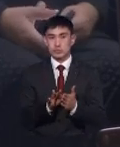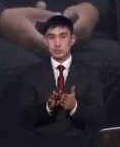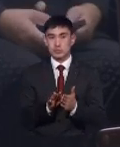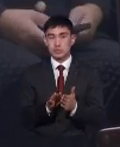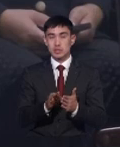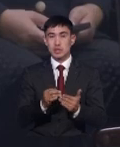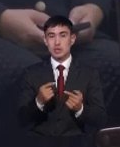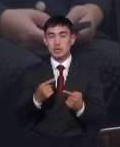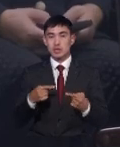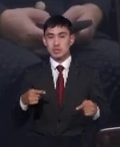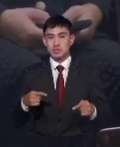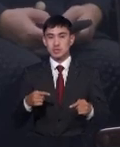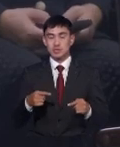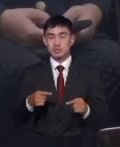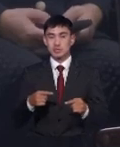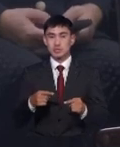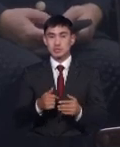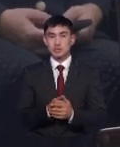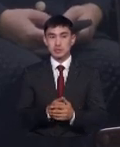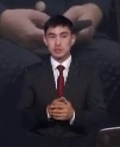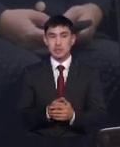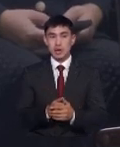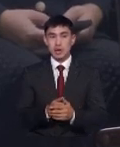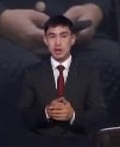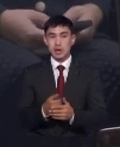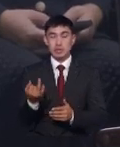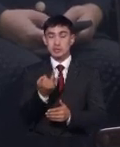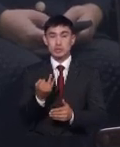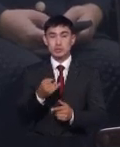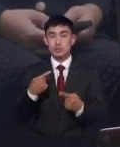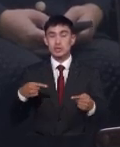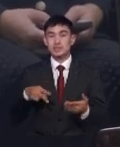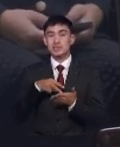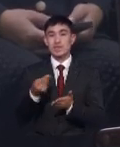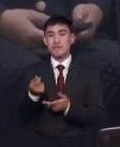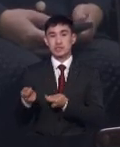преференции, там все, что обычно интересует инвесторов.